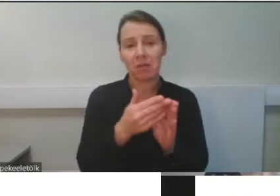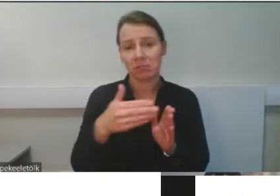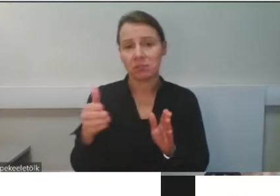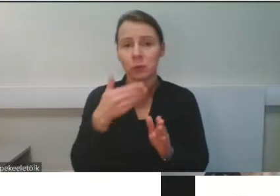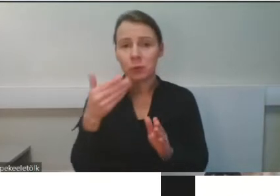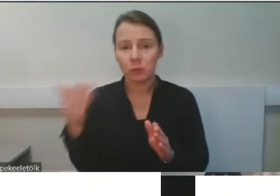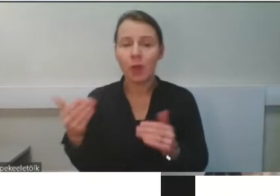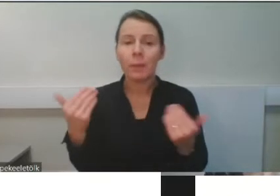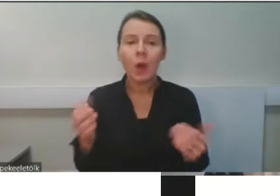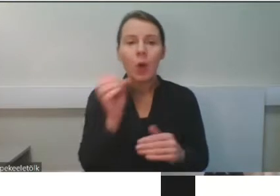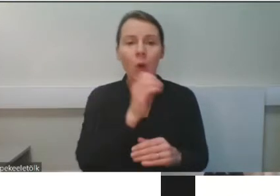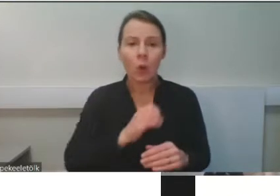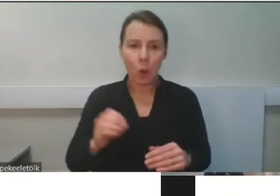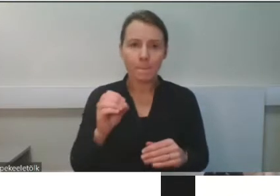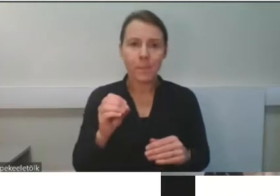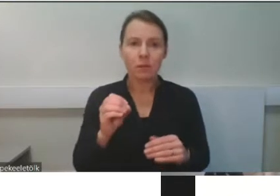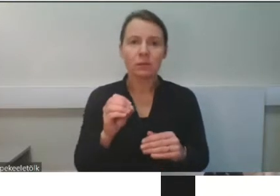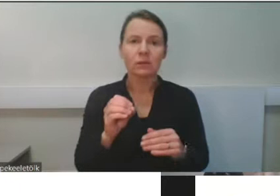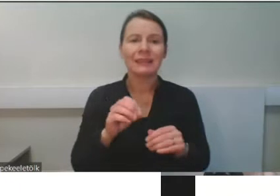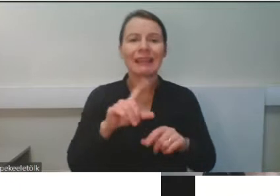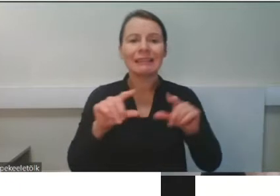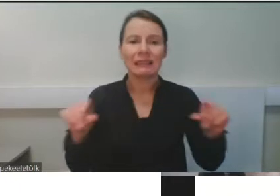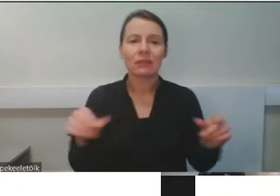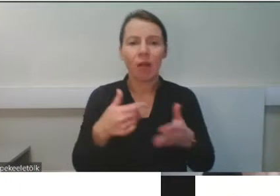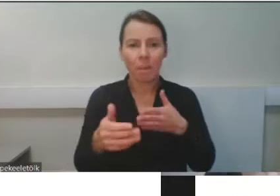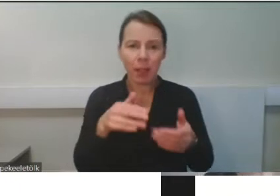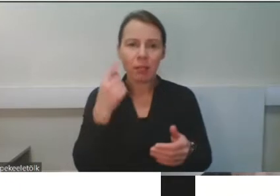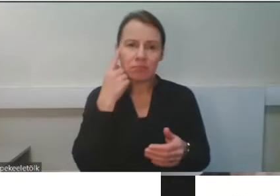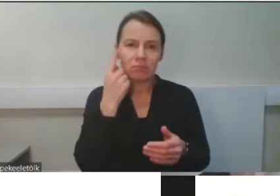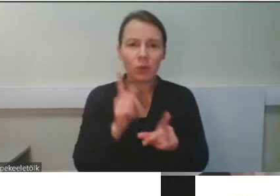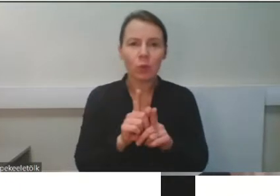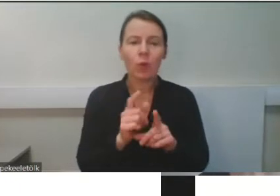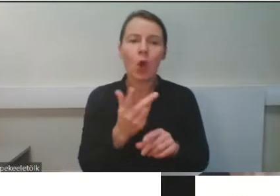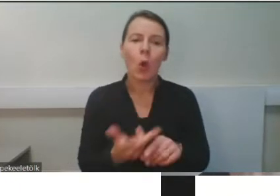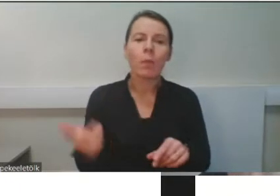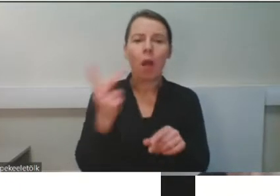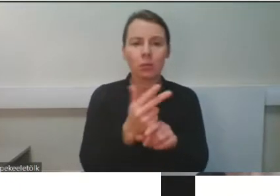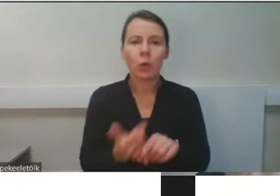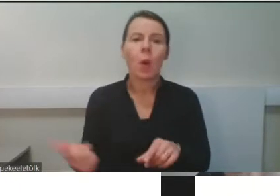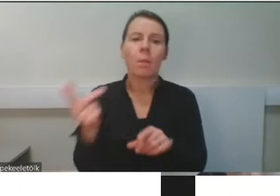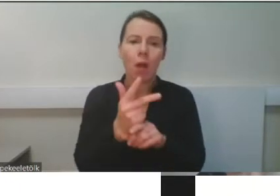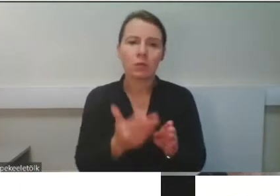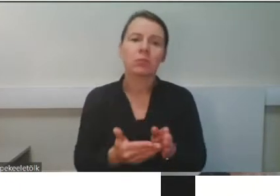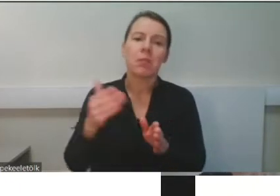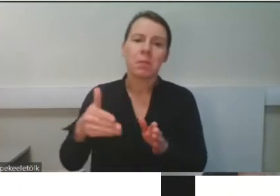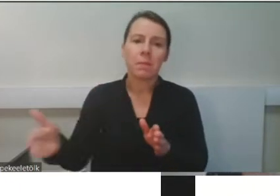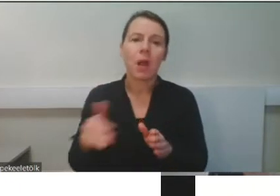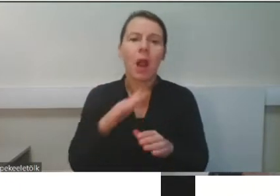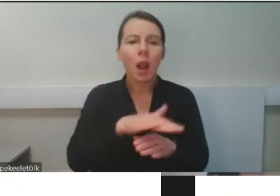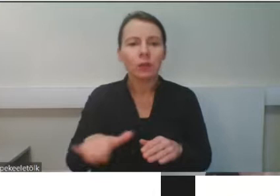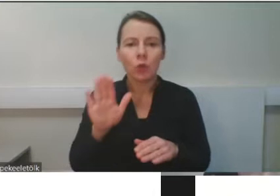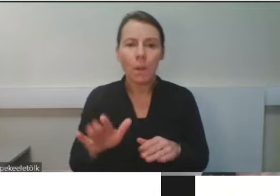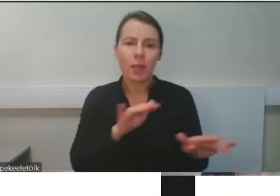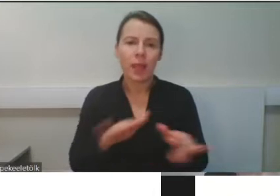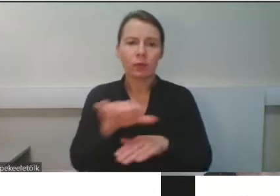ta loetakse leibkonna liikmeks, aga kui ta näiteks on juba üle poole aasta näiteks hooldushaiglas või